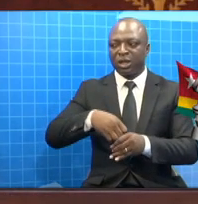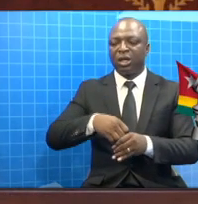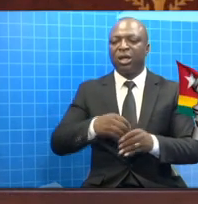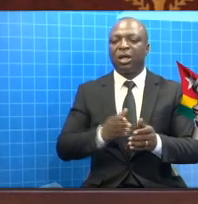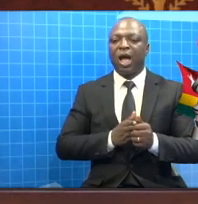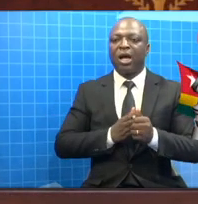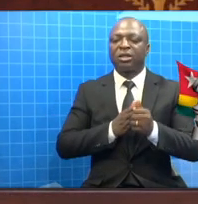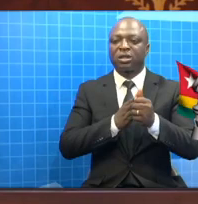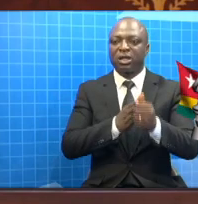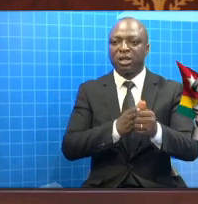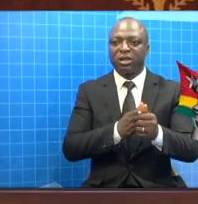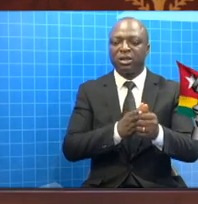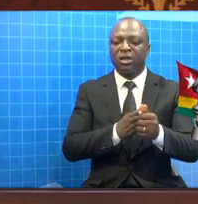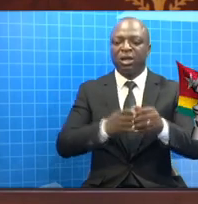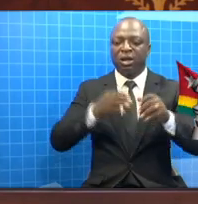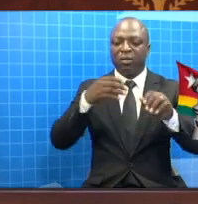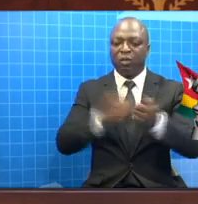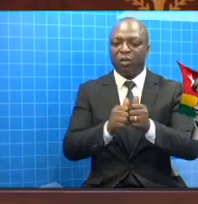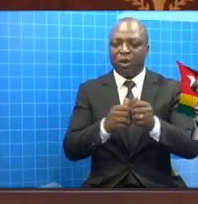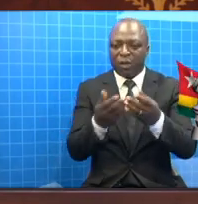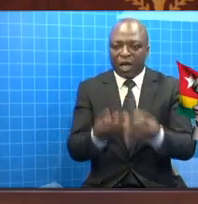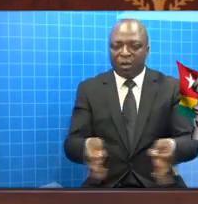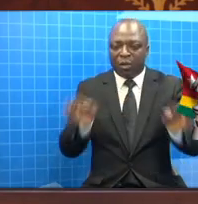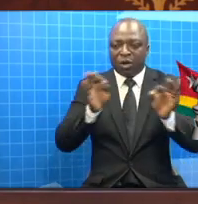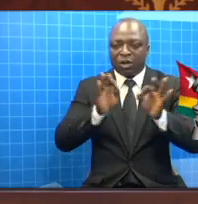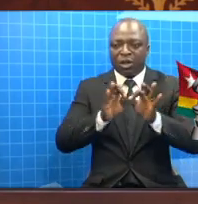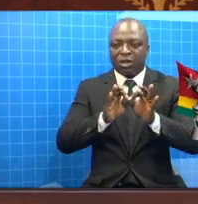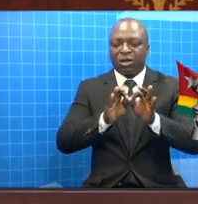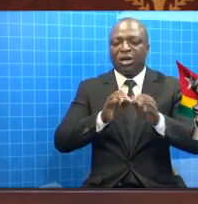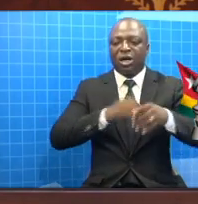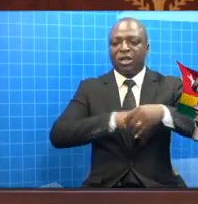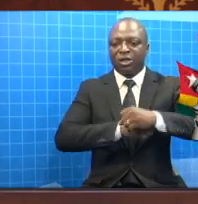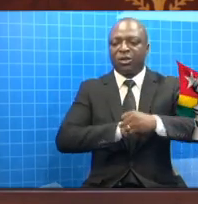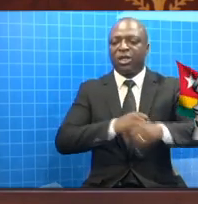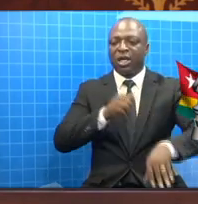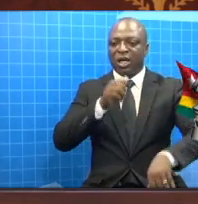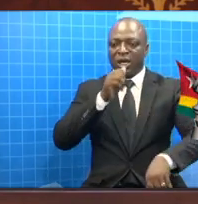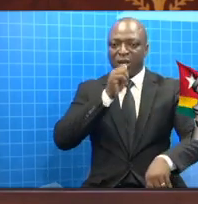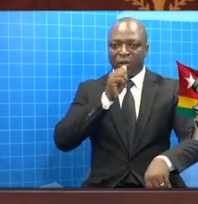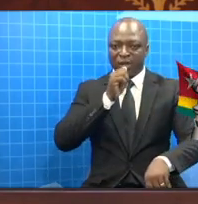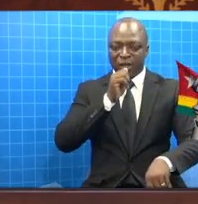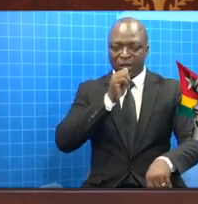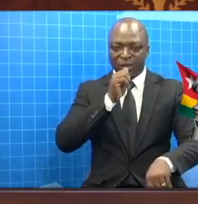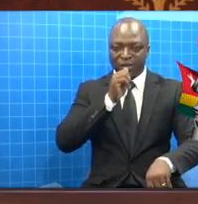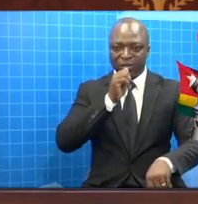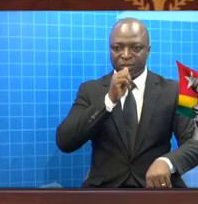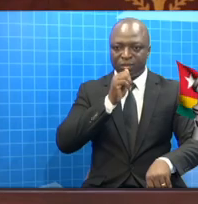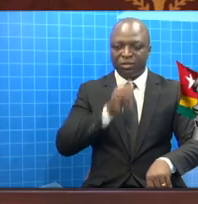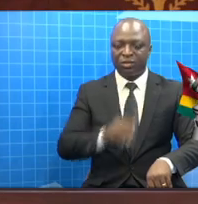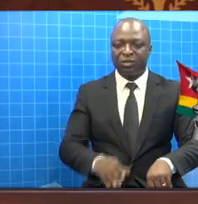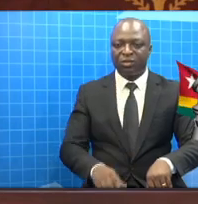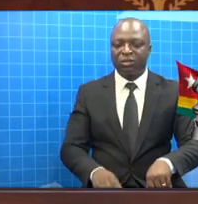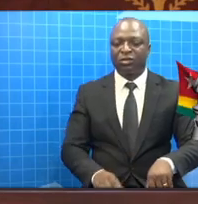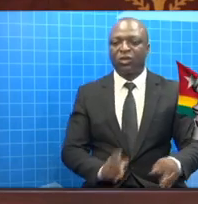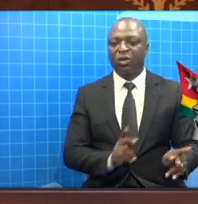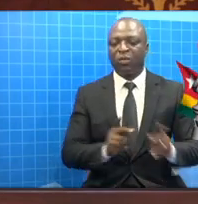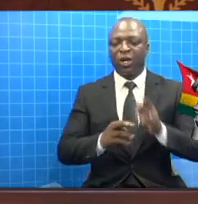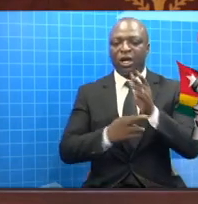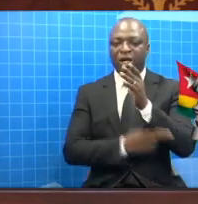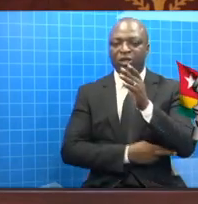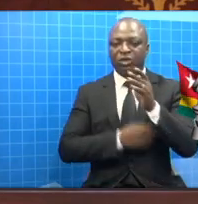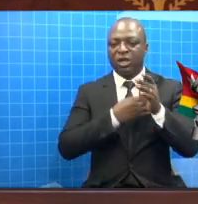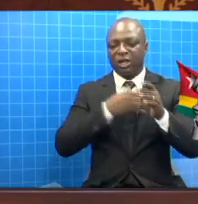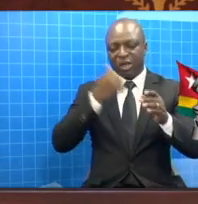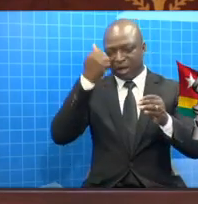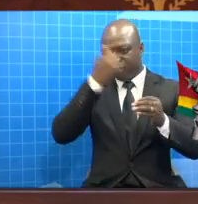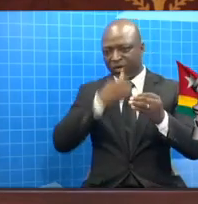entraîne un risque majeur en matière de sécurité alimentaire. Au plan régional et